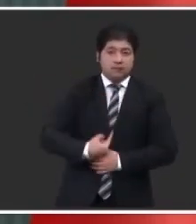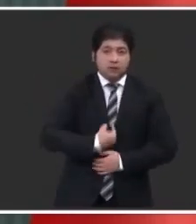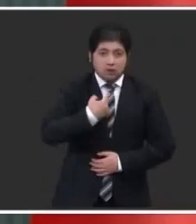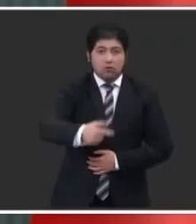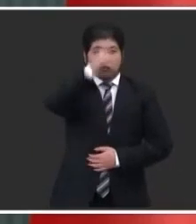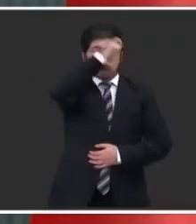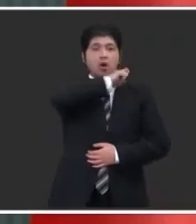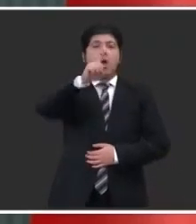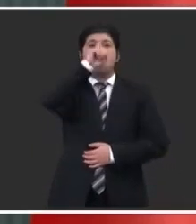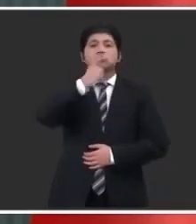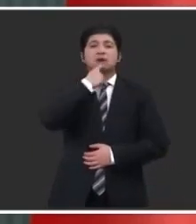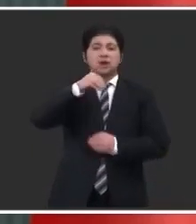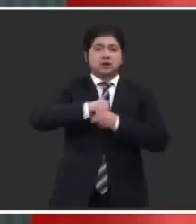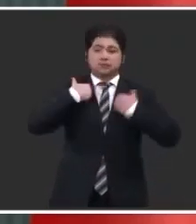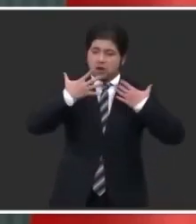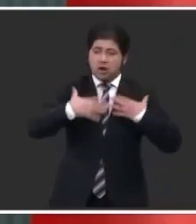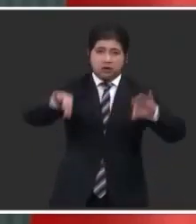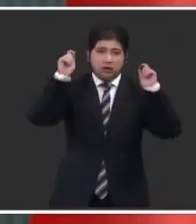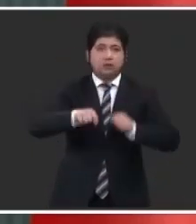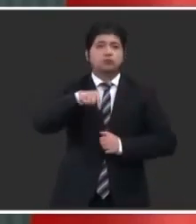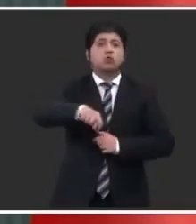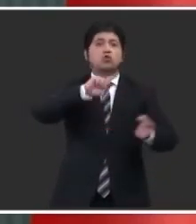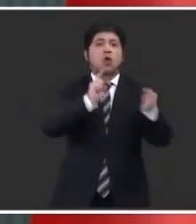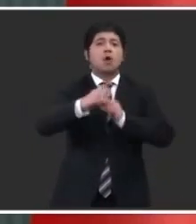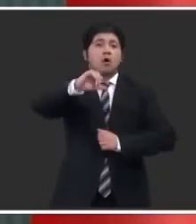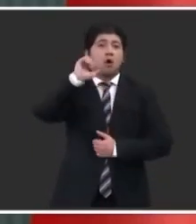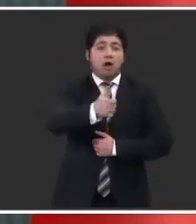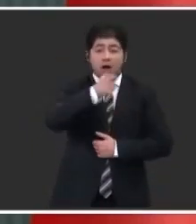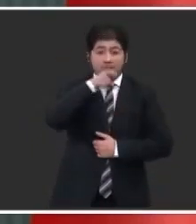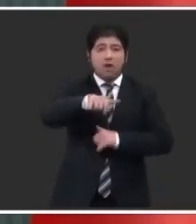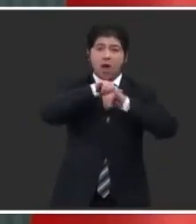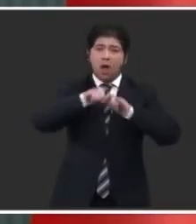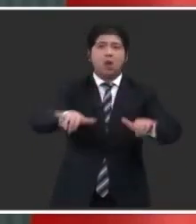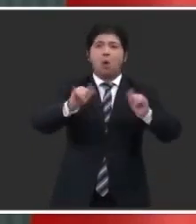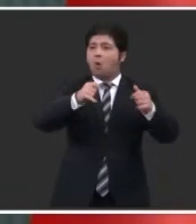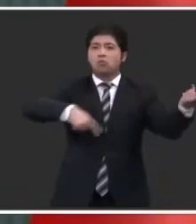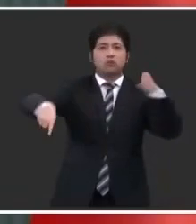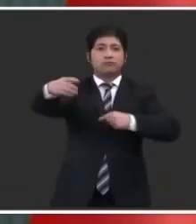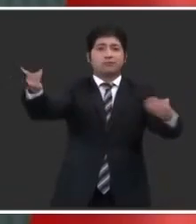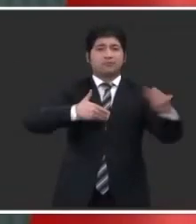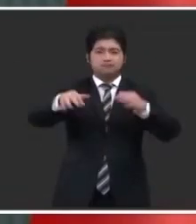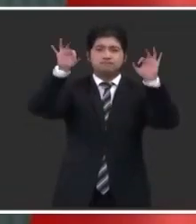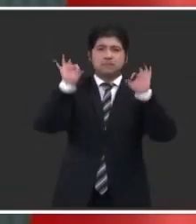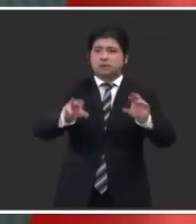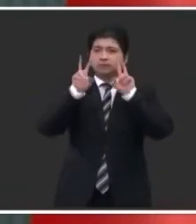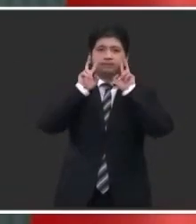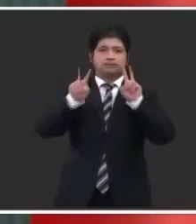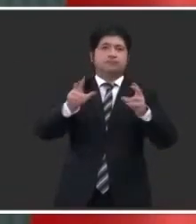Türkiye yüzyılına hazırladığımız kritik bir dönemde yine aynı oyun sahnelenmeye başlandı